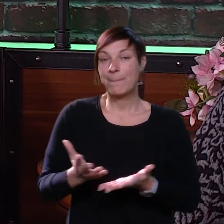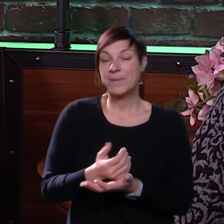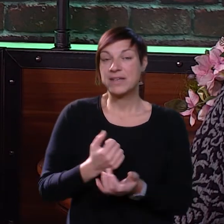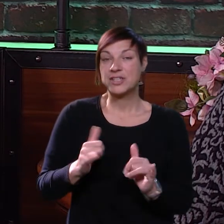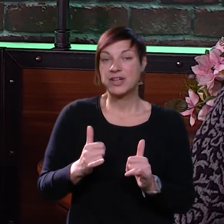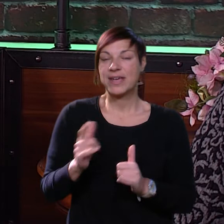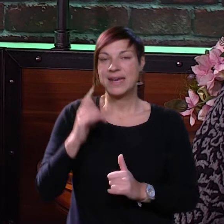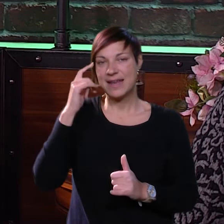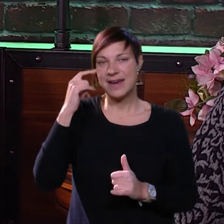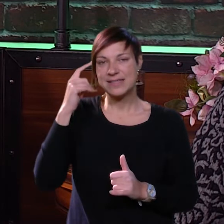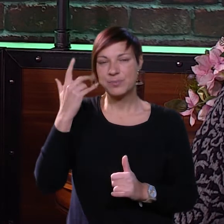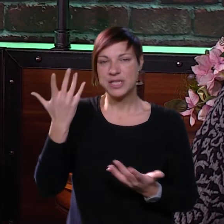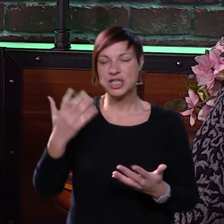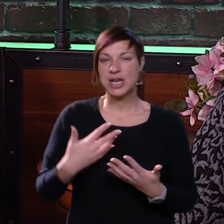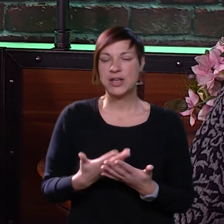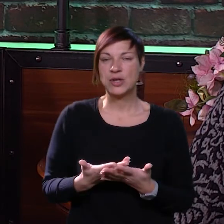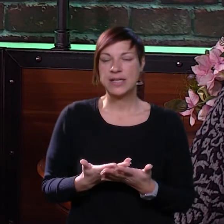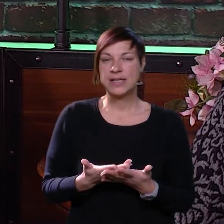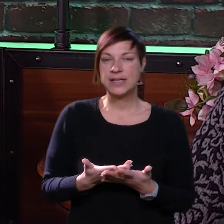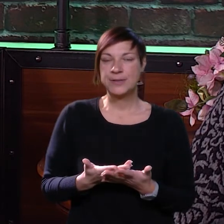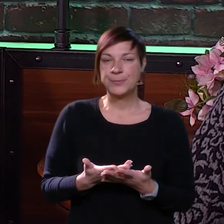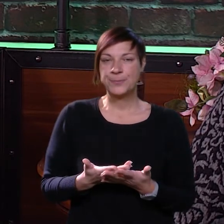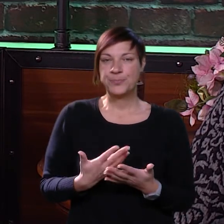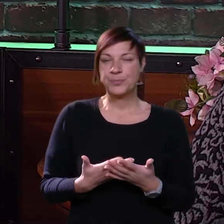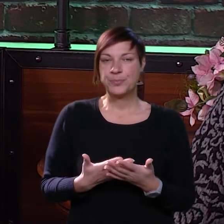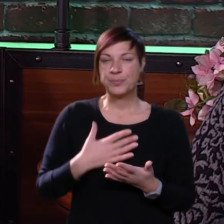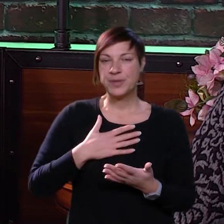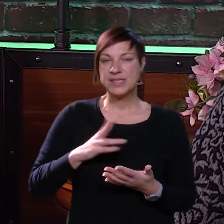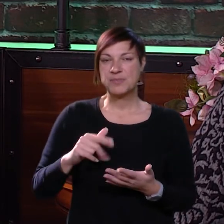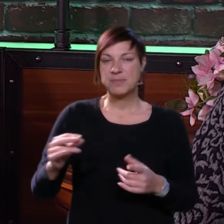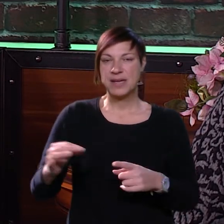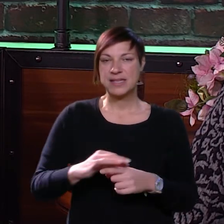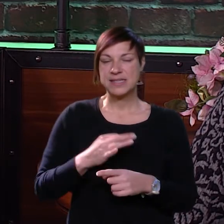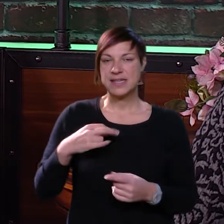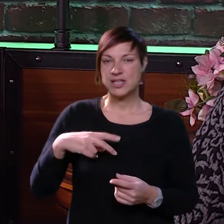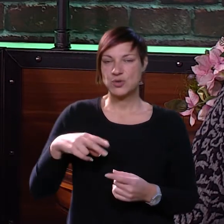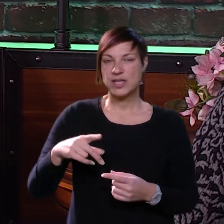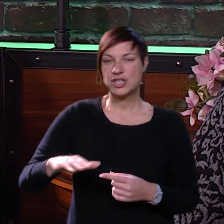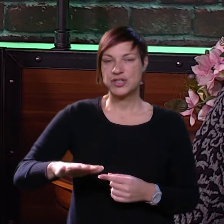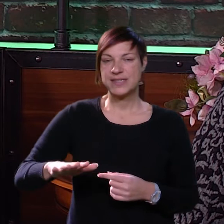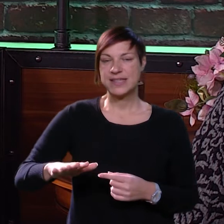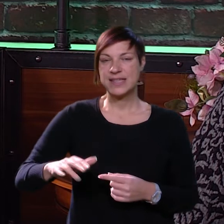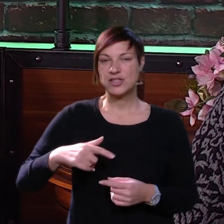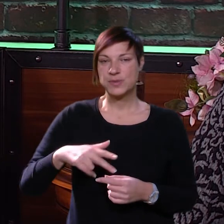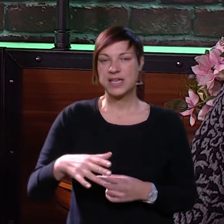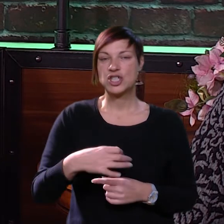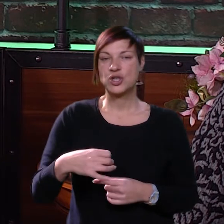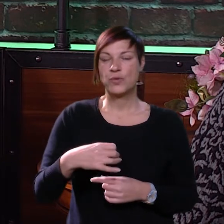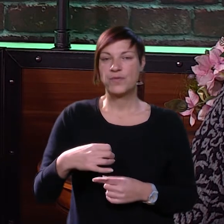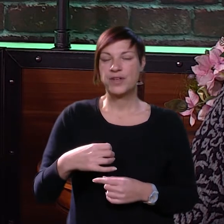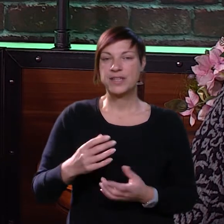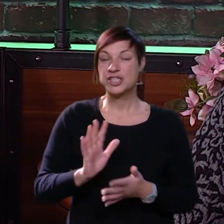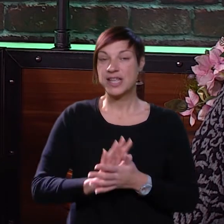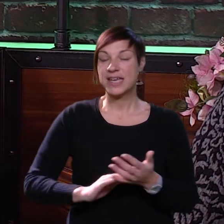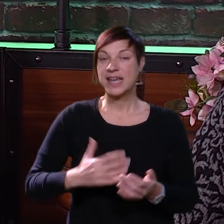njega tako kako je i uopće ne razmišljaju. Pogotovo ako je to, mi smo imali sreću da je on išao sa djecom s kojim je išao u